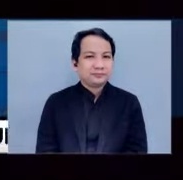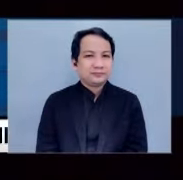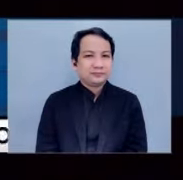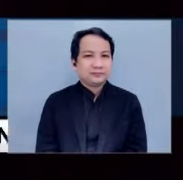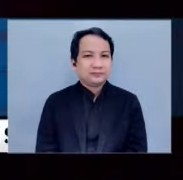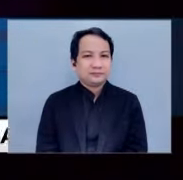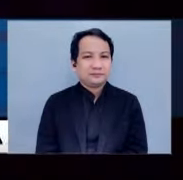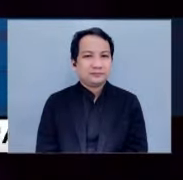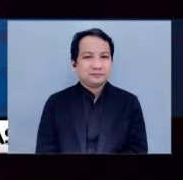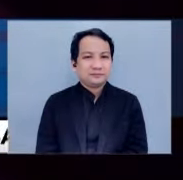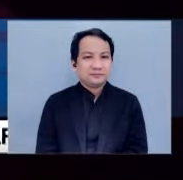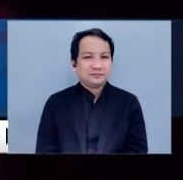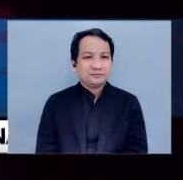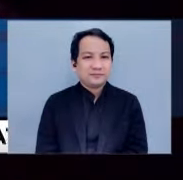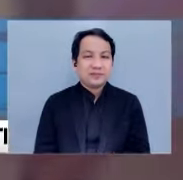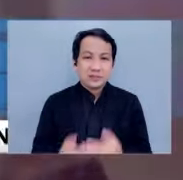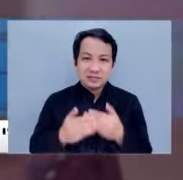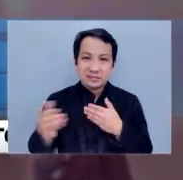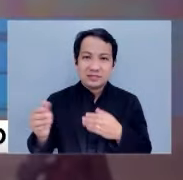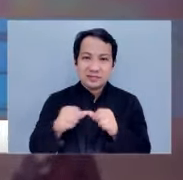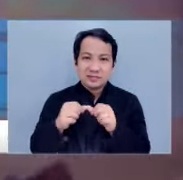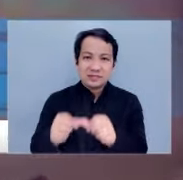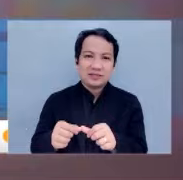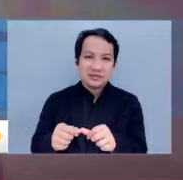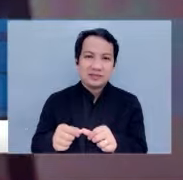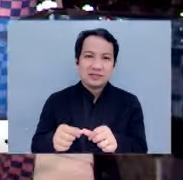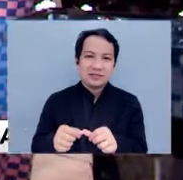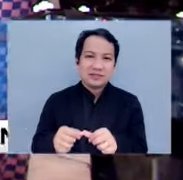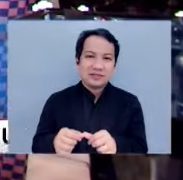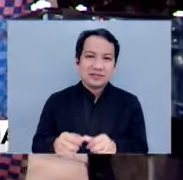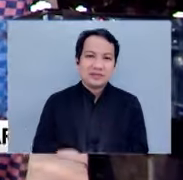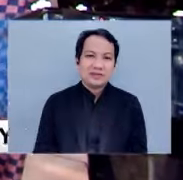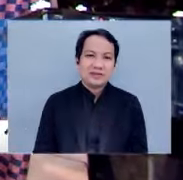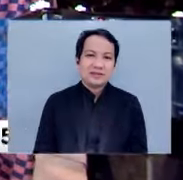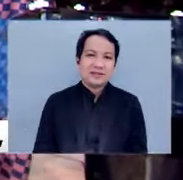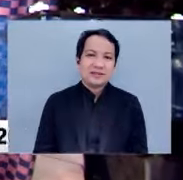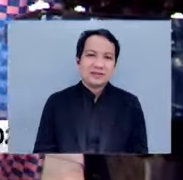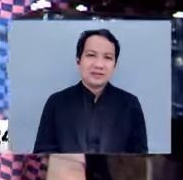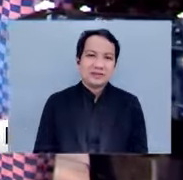Sige, ipilin natin yan. In fairness, ipilin yan kayo dalawa, naka-glasses kayo pala.